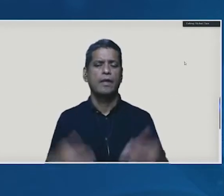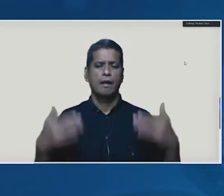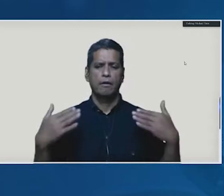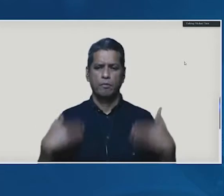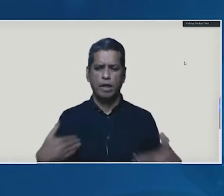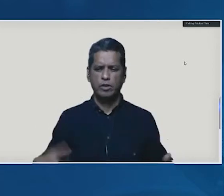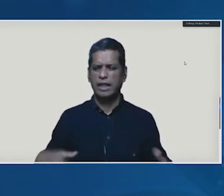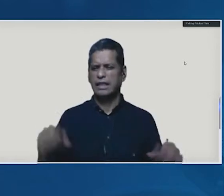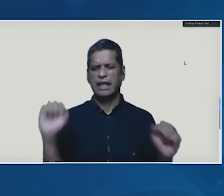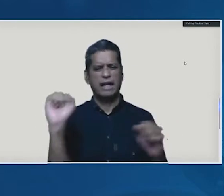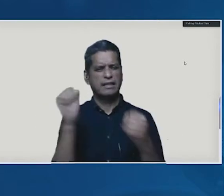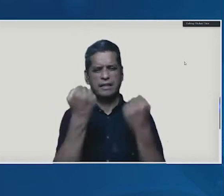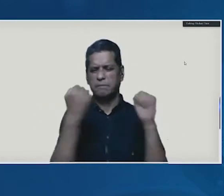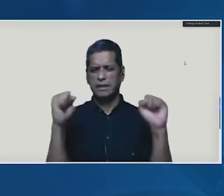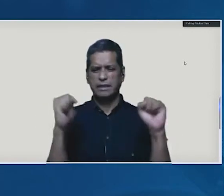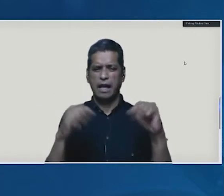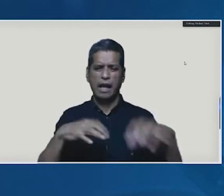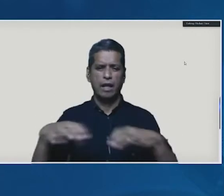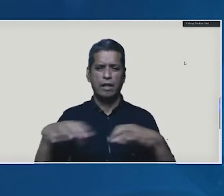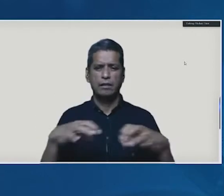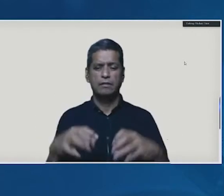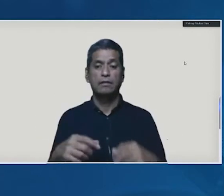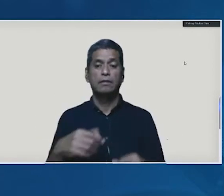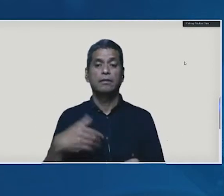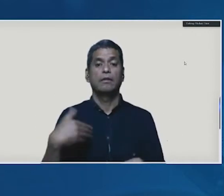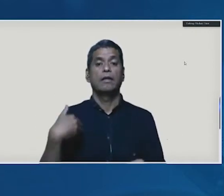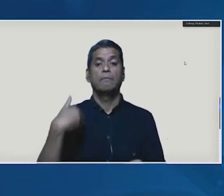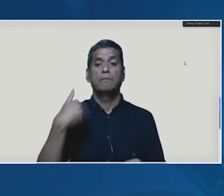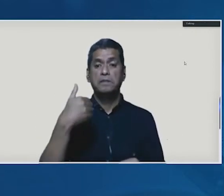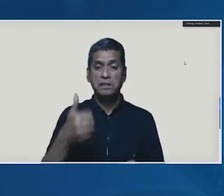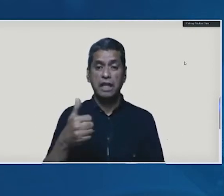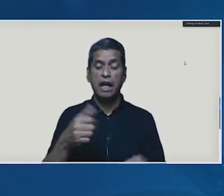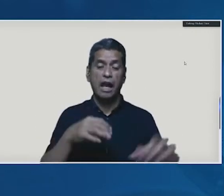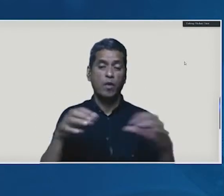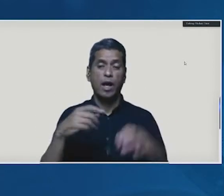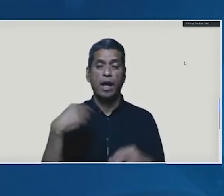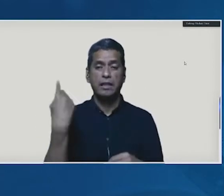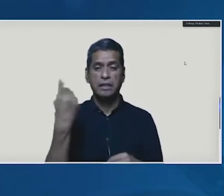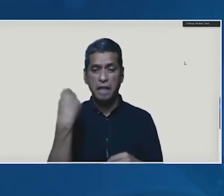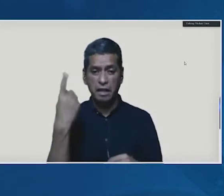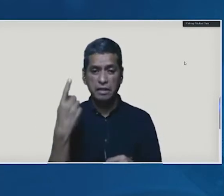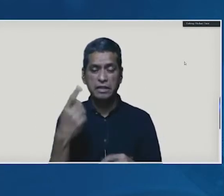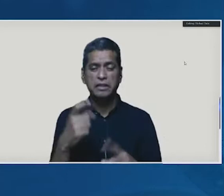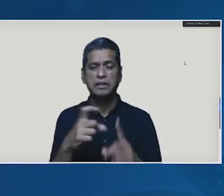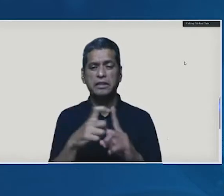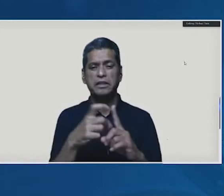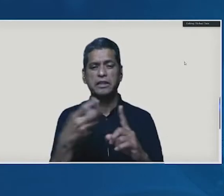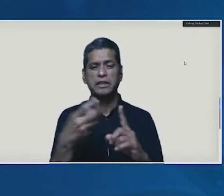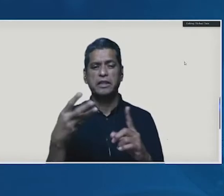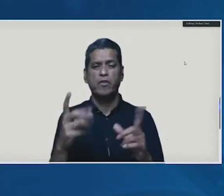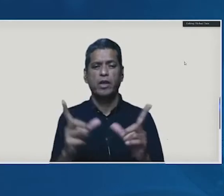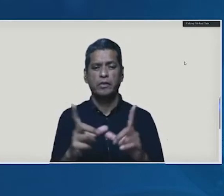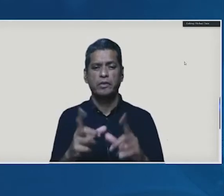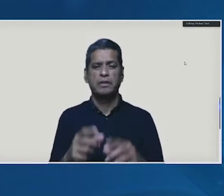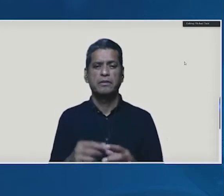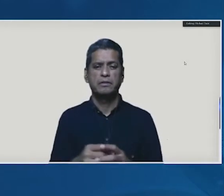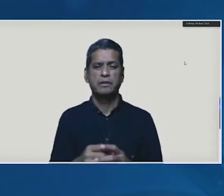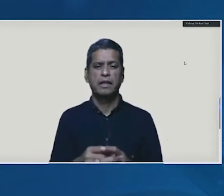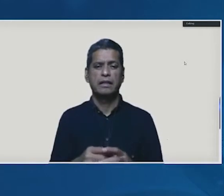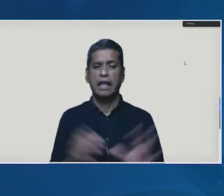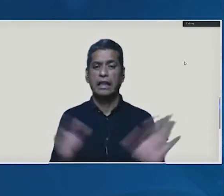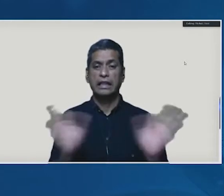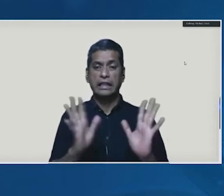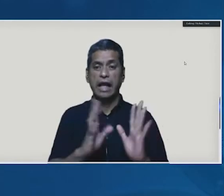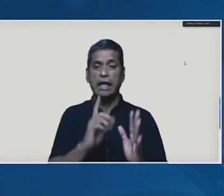lakukan yang bisa lakukan itu hanya dewa-dewa yang sangat yang tidak Hidup Diantara manusia